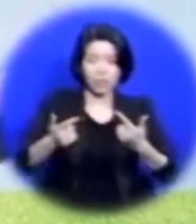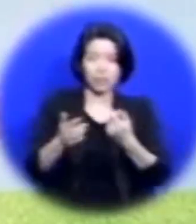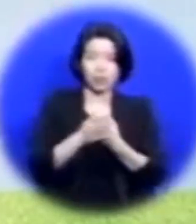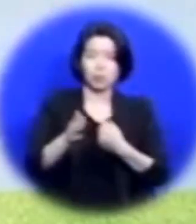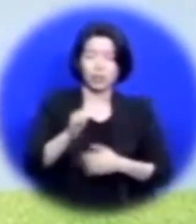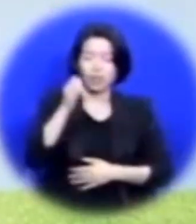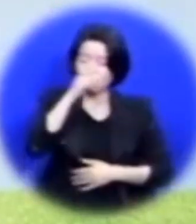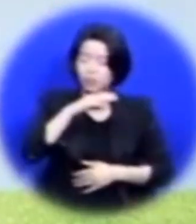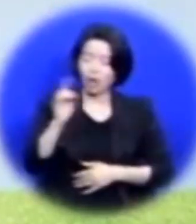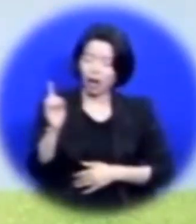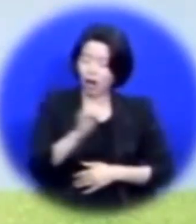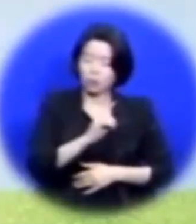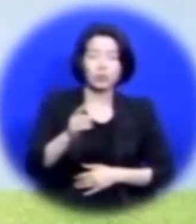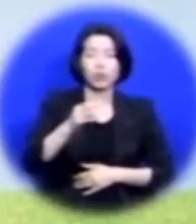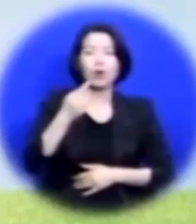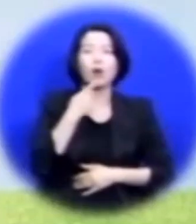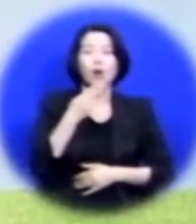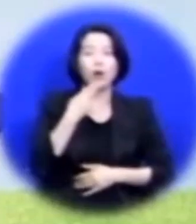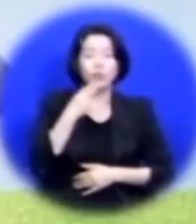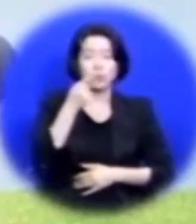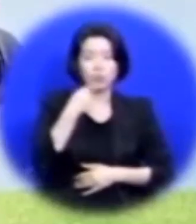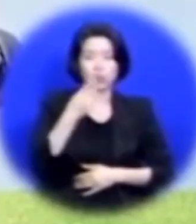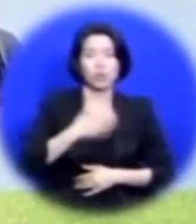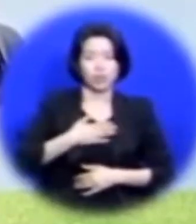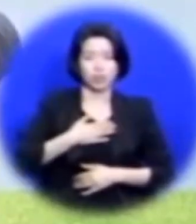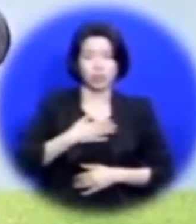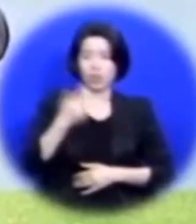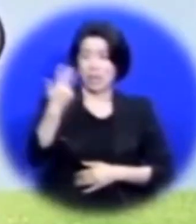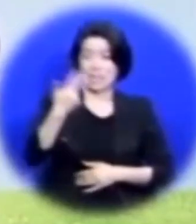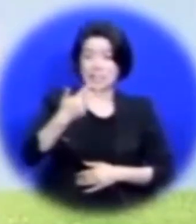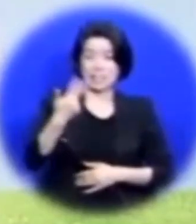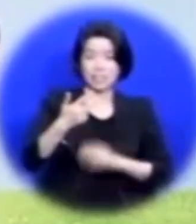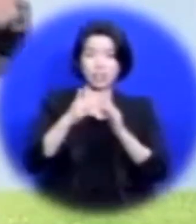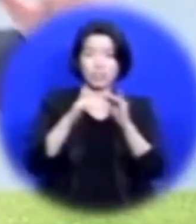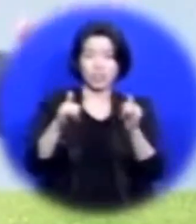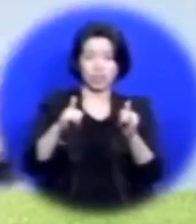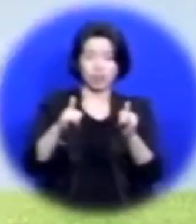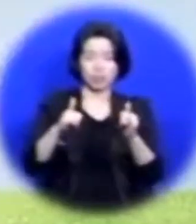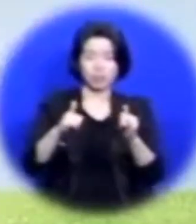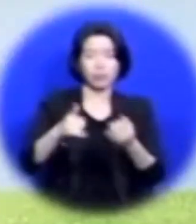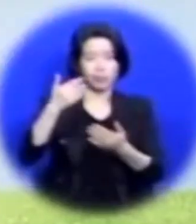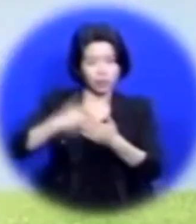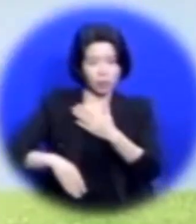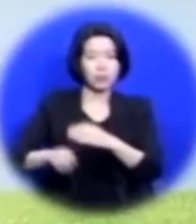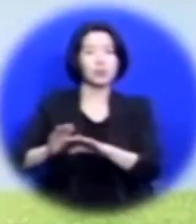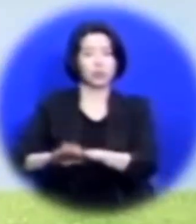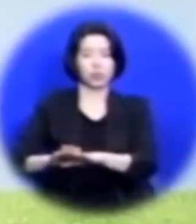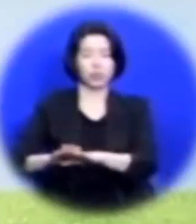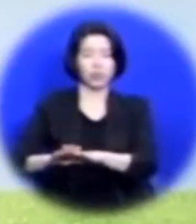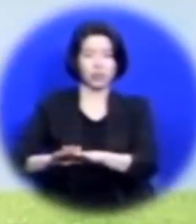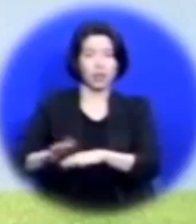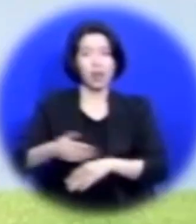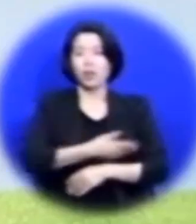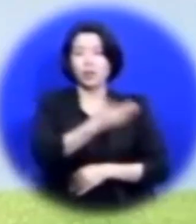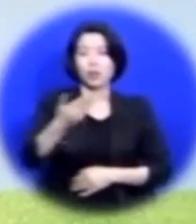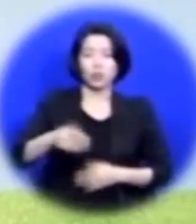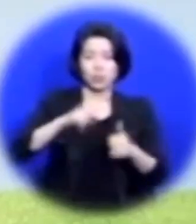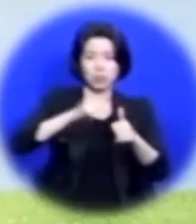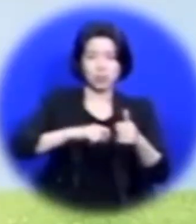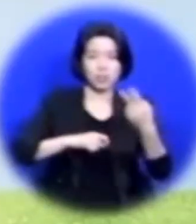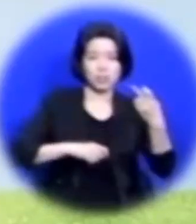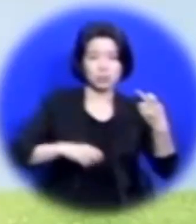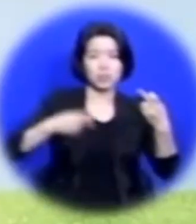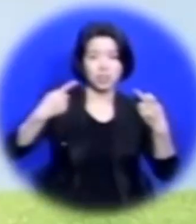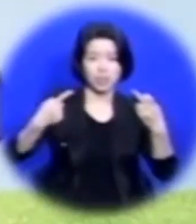아무도 없는 줄 만 아름 7천 명이나 하나님이 남겨 놓으셨다 요 여러분 히브리서 12장